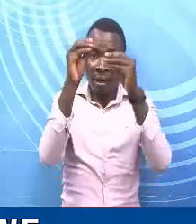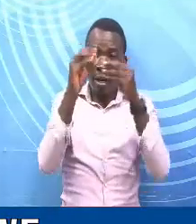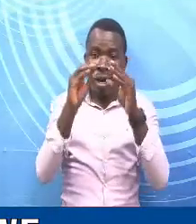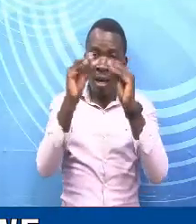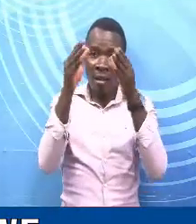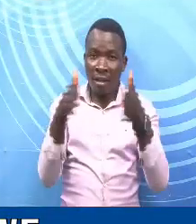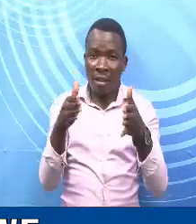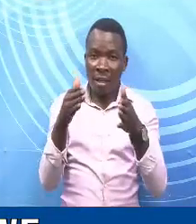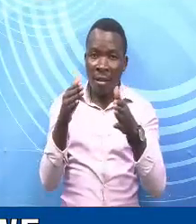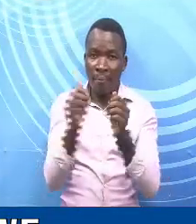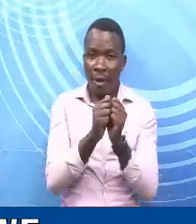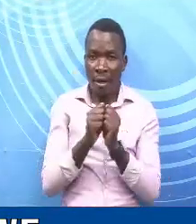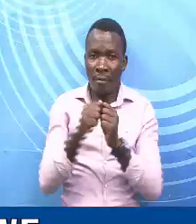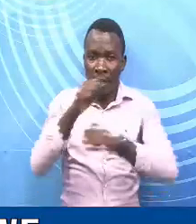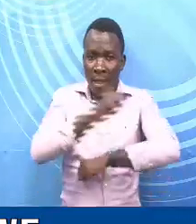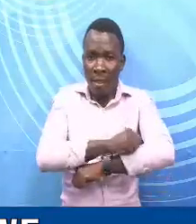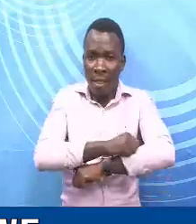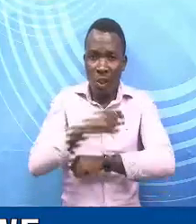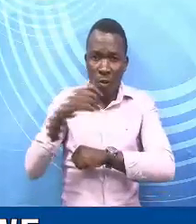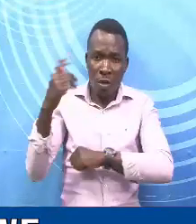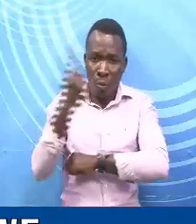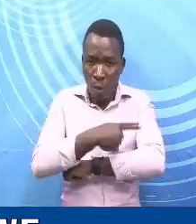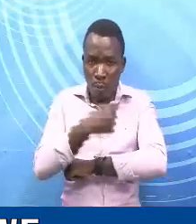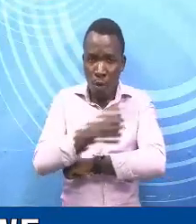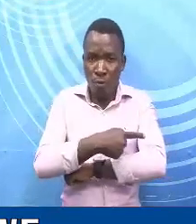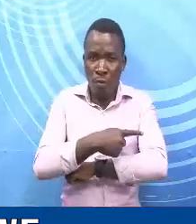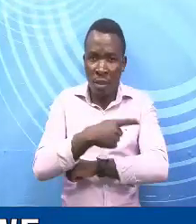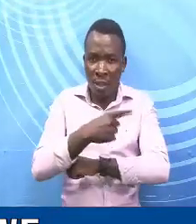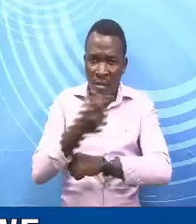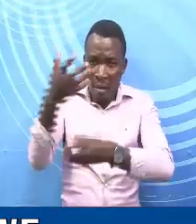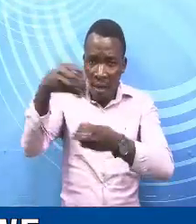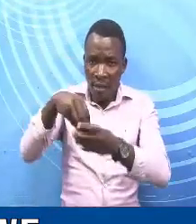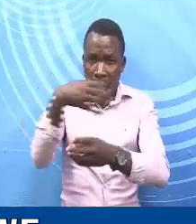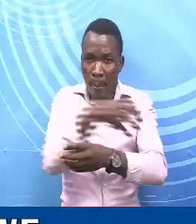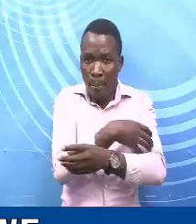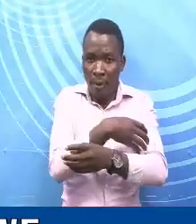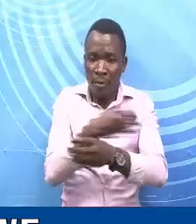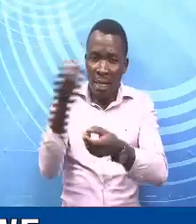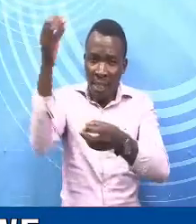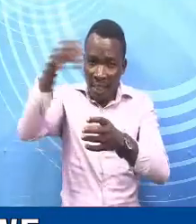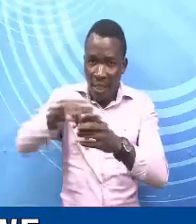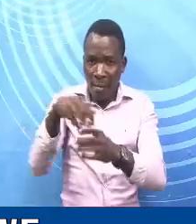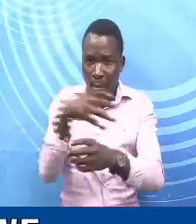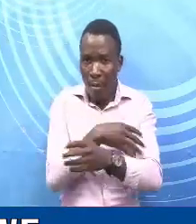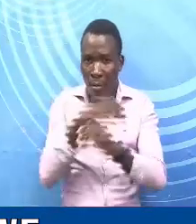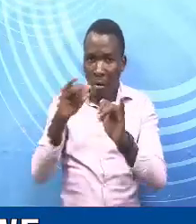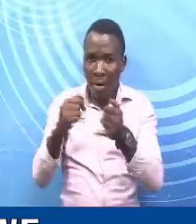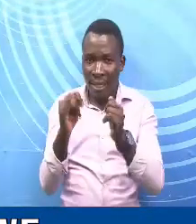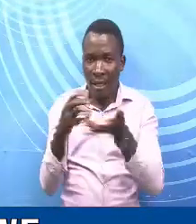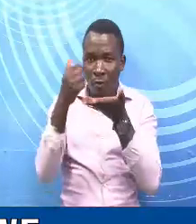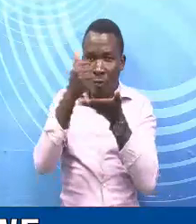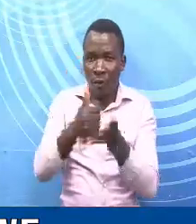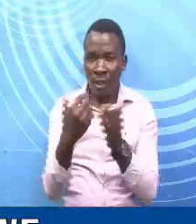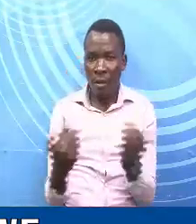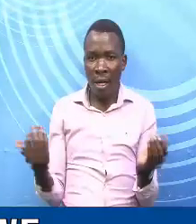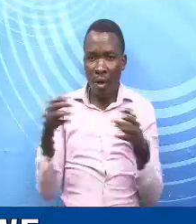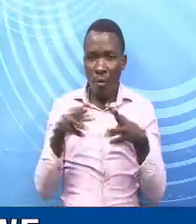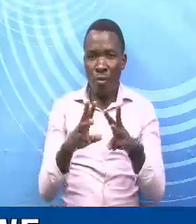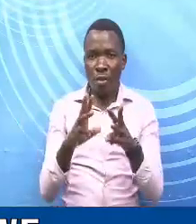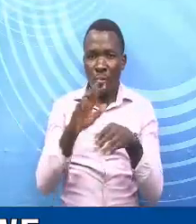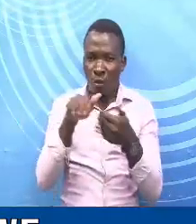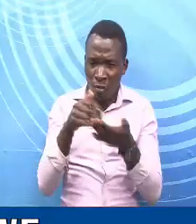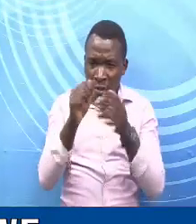cyane cyane babona n'abanyeshuri umunsi ku munsi kugira ngo bashyiremo ingufu bashyiremo ingufu bagerageze gufasha abana mu buryo bushoboka